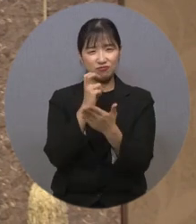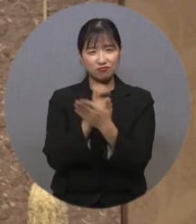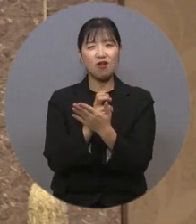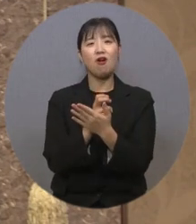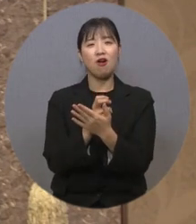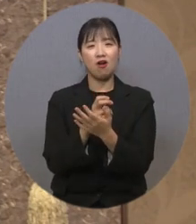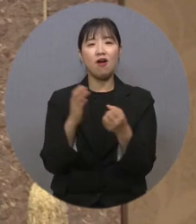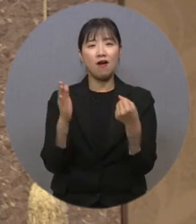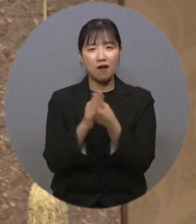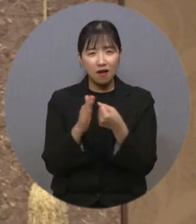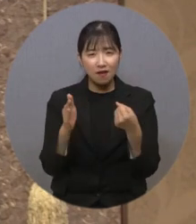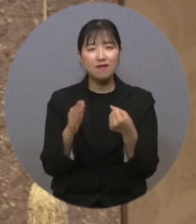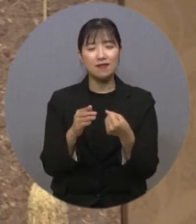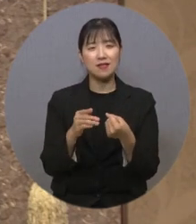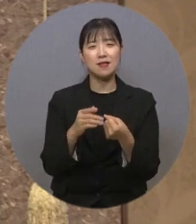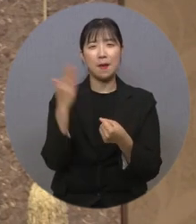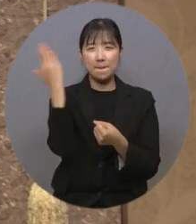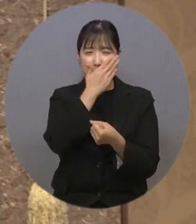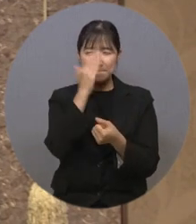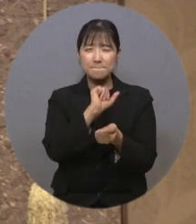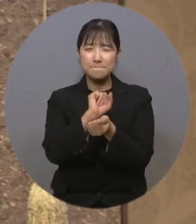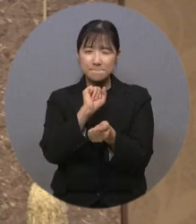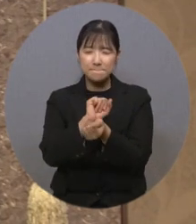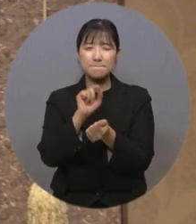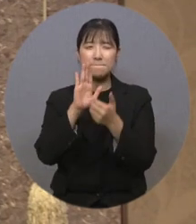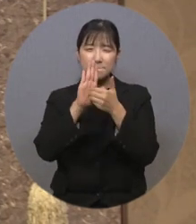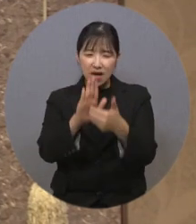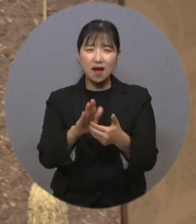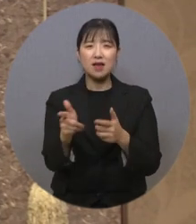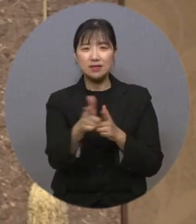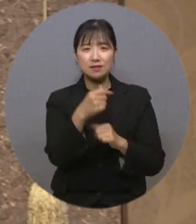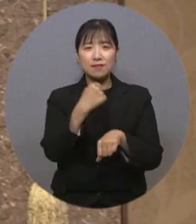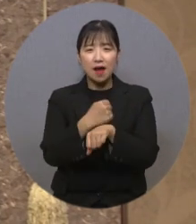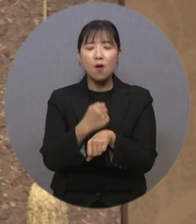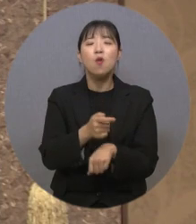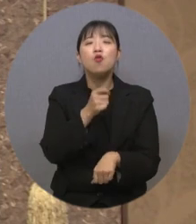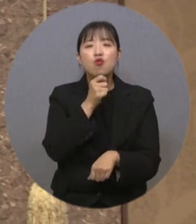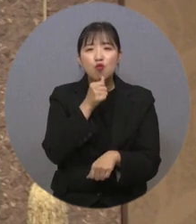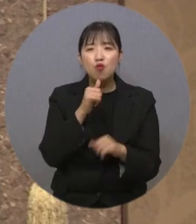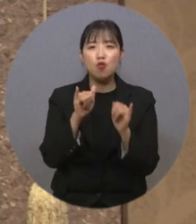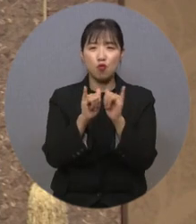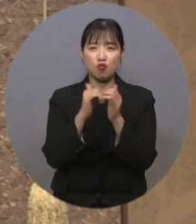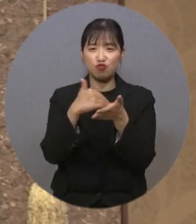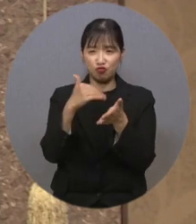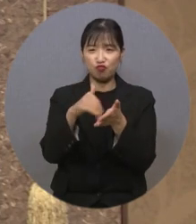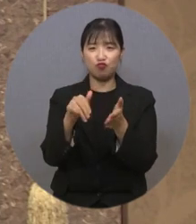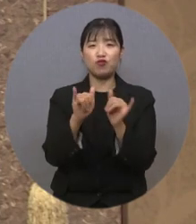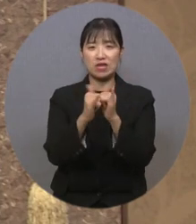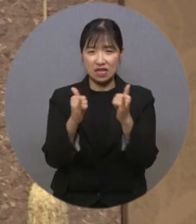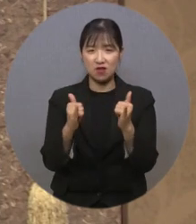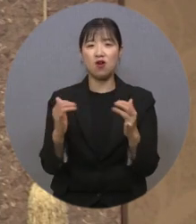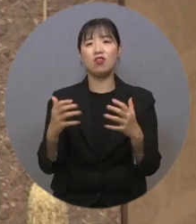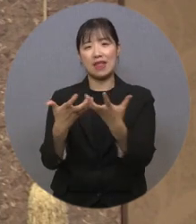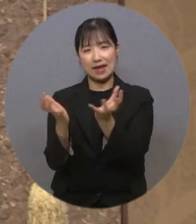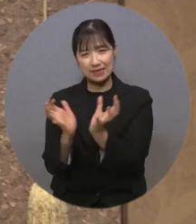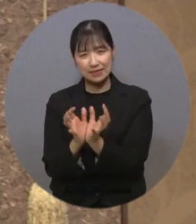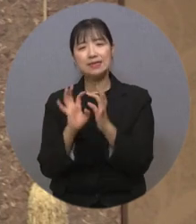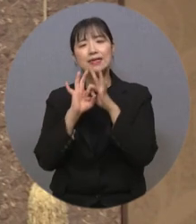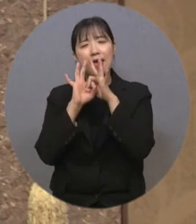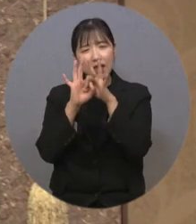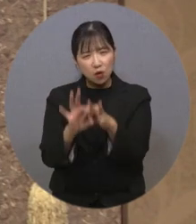의해서 방역 지침을 준수하고 소수의 인원과 그런 각종 단체와